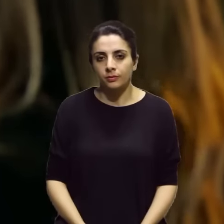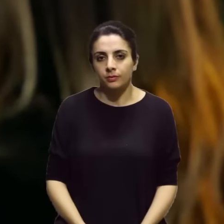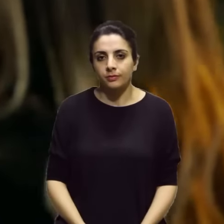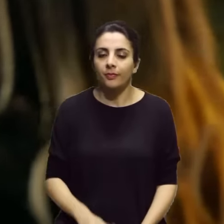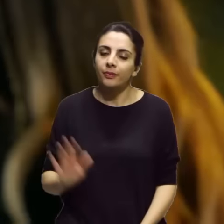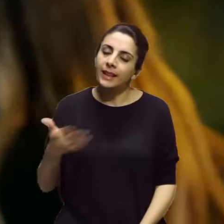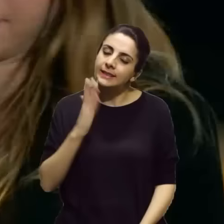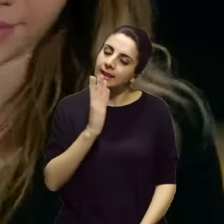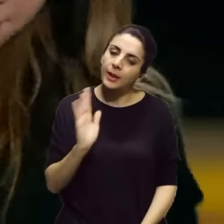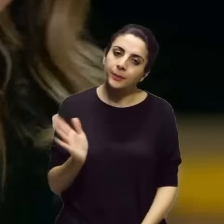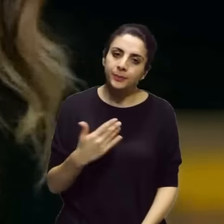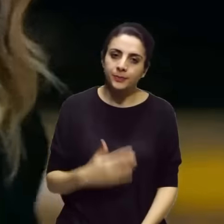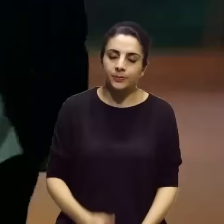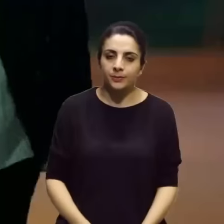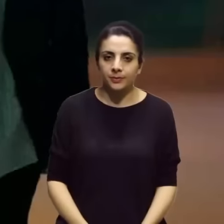Neyse hadi gidelim.